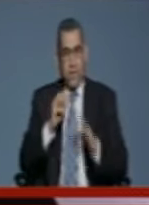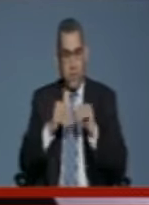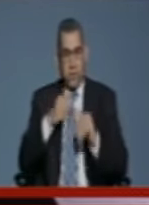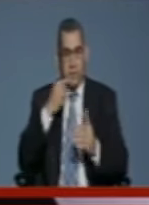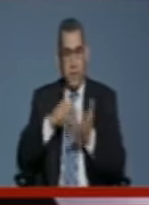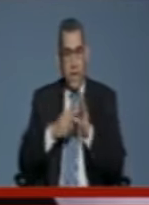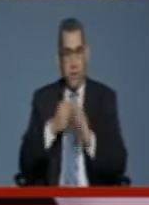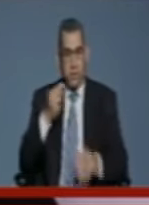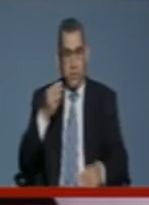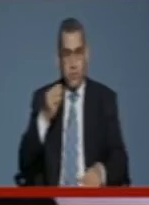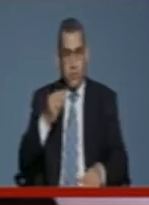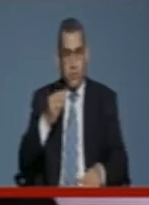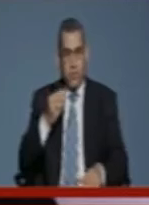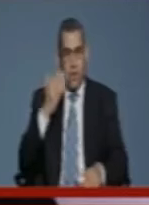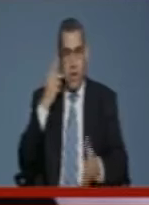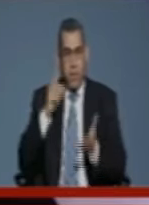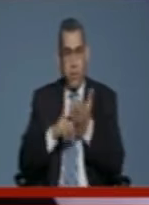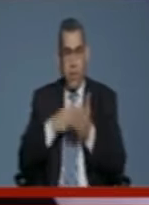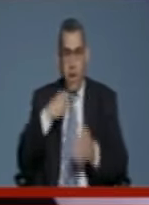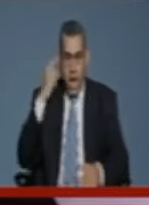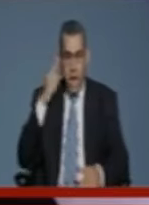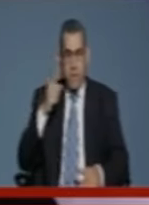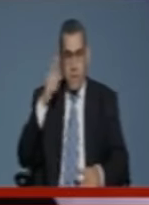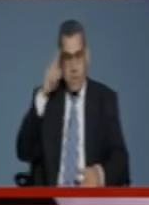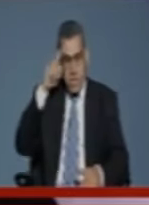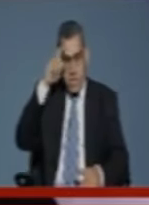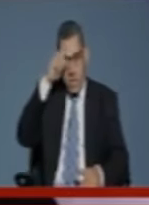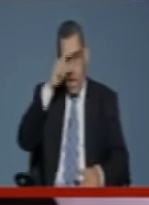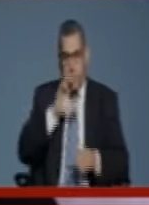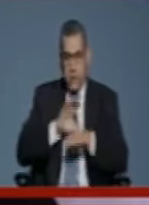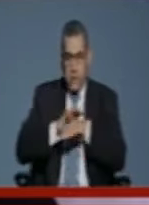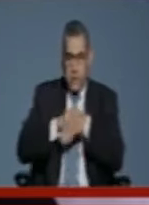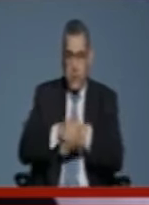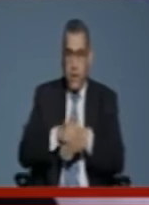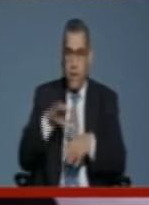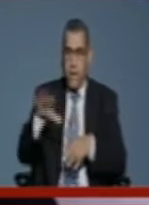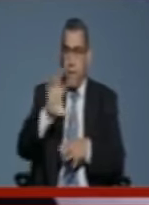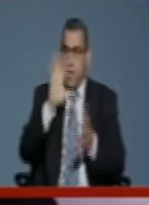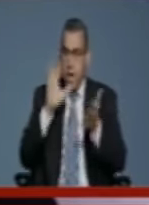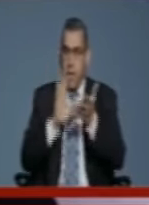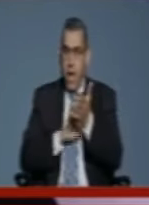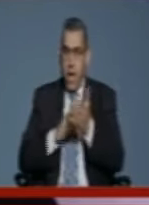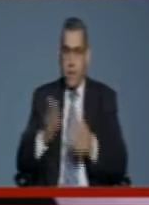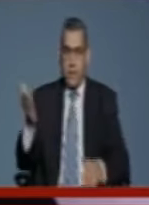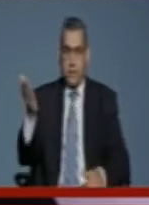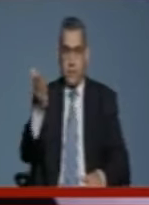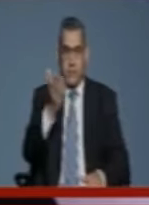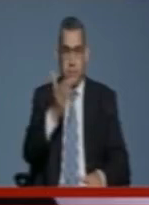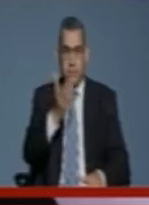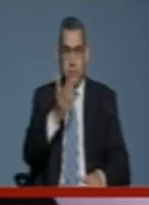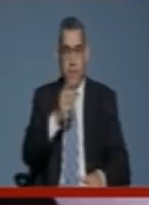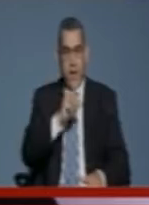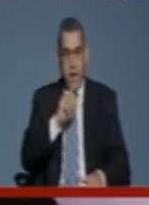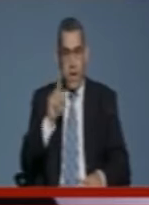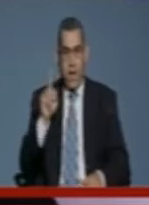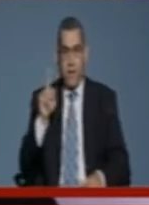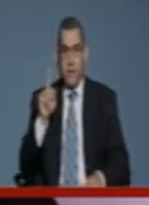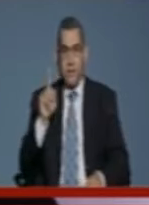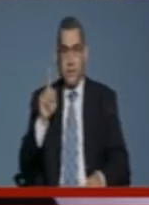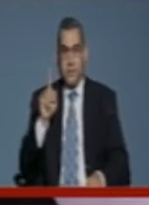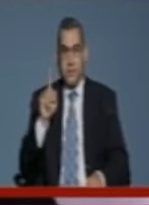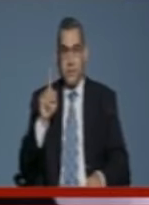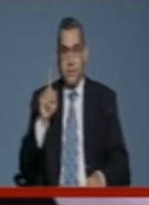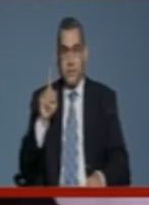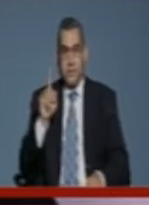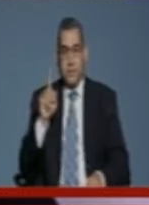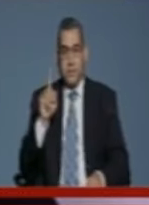مش مقدر حجم المعاناه والضغوط الاقتصاديه اللي موجوده في مصر. لا، انا